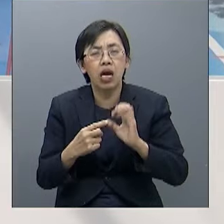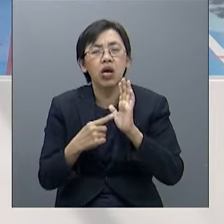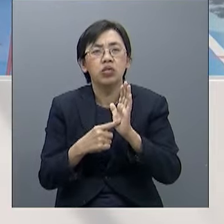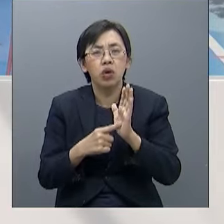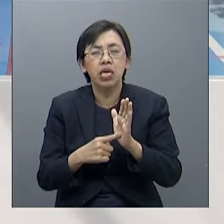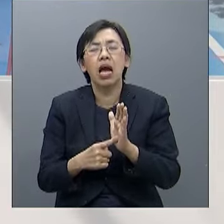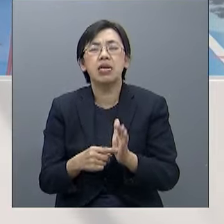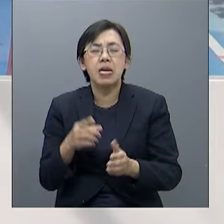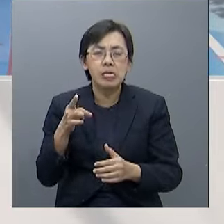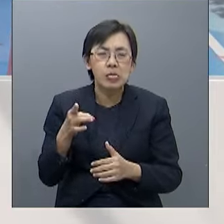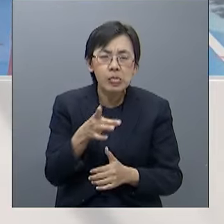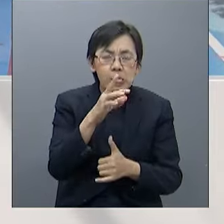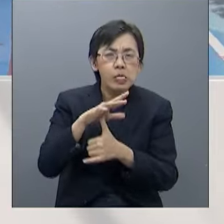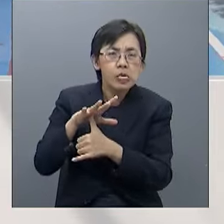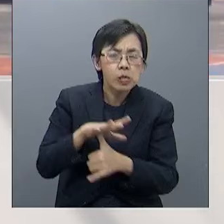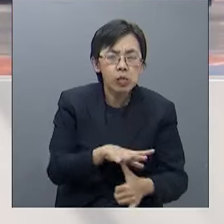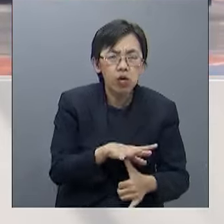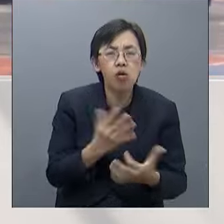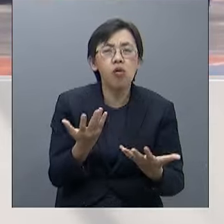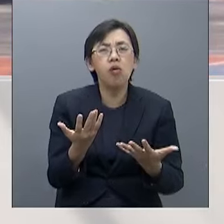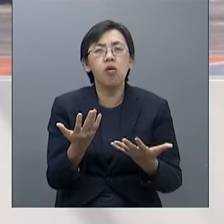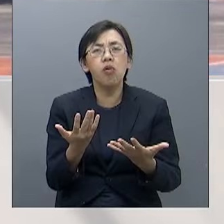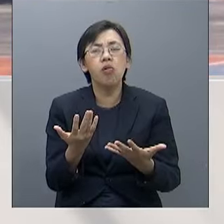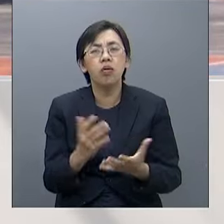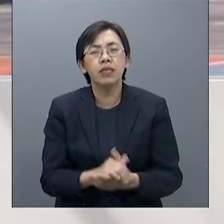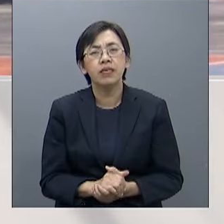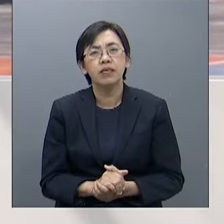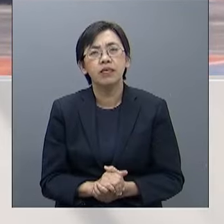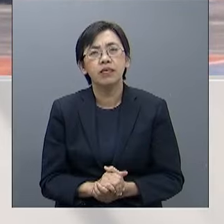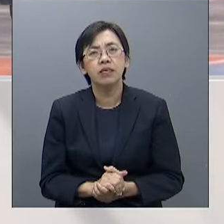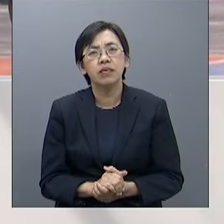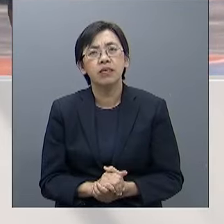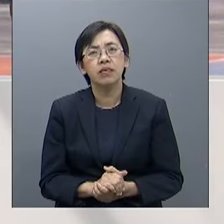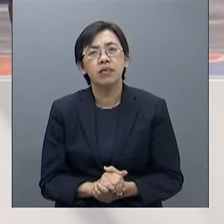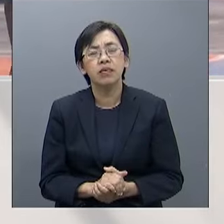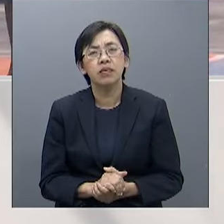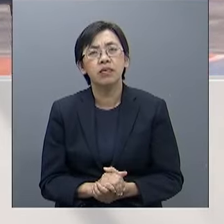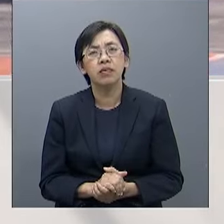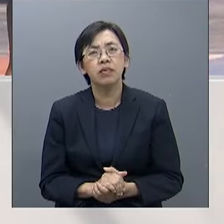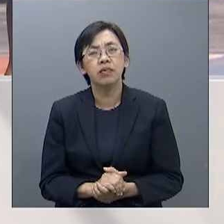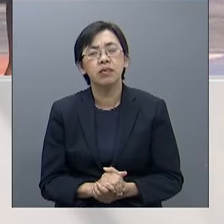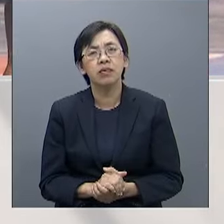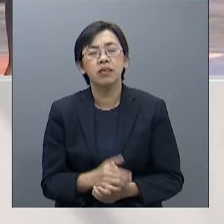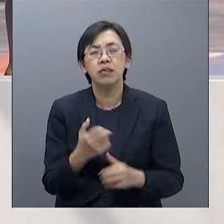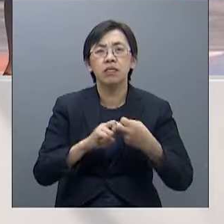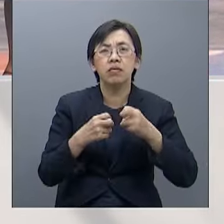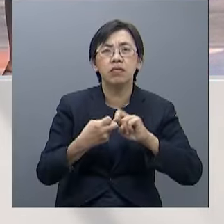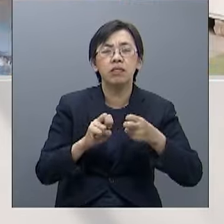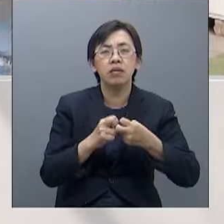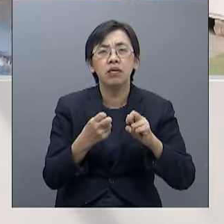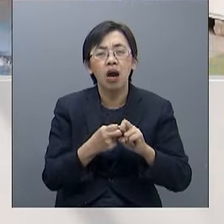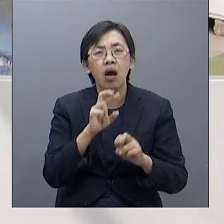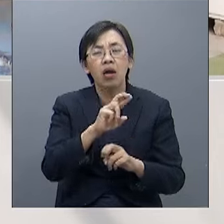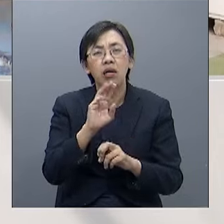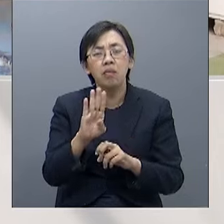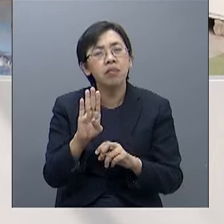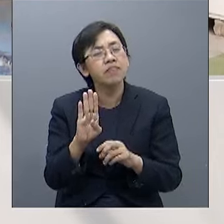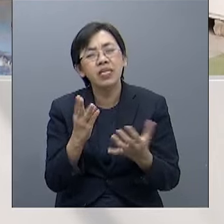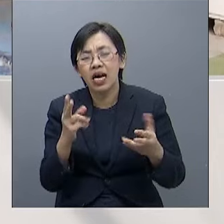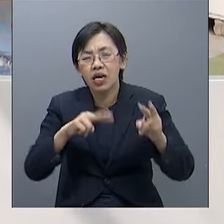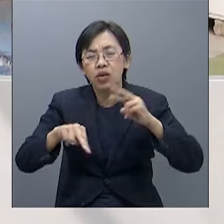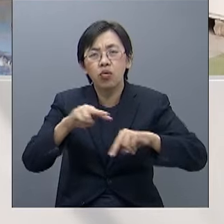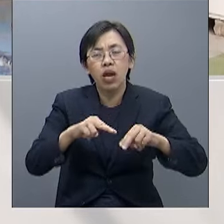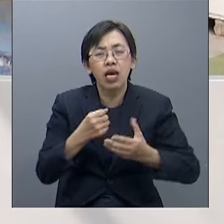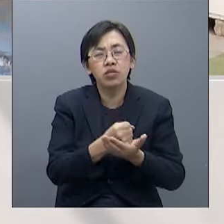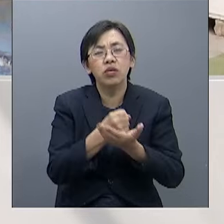งนะปัญหาเรื่องการขาดการดูที่เอาใจใส่หรืออาจจะเป็นปัญหาของการขาดระบบนะคะที่จะดูแลช่วยเหลือเ